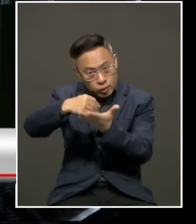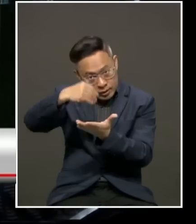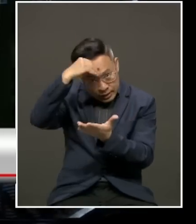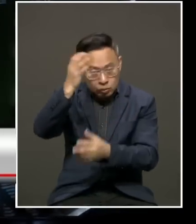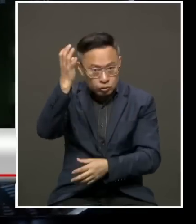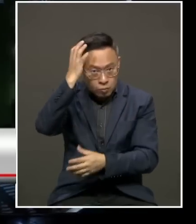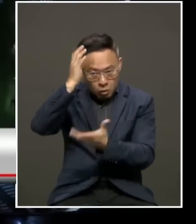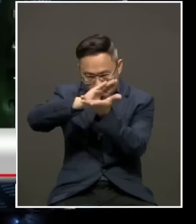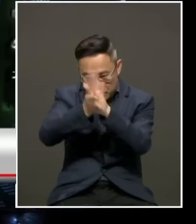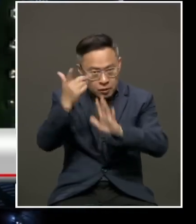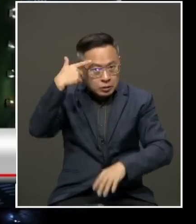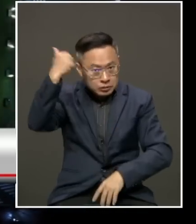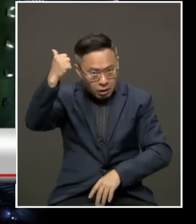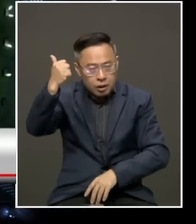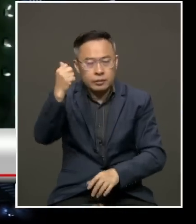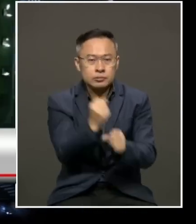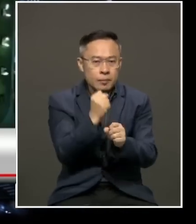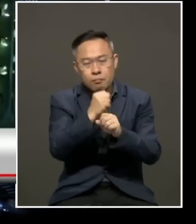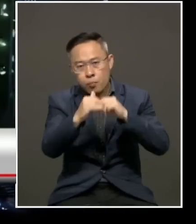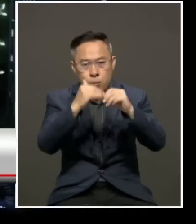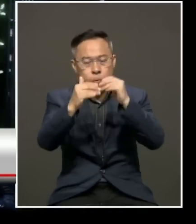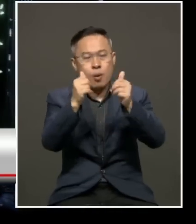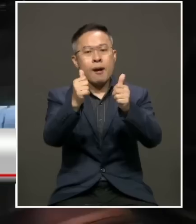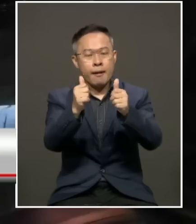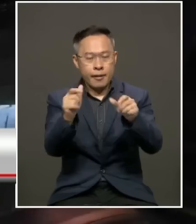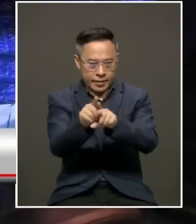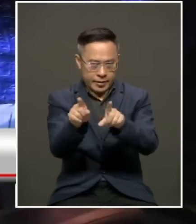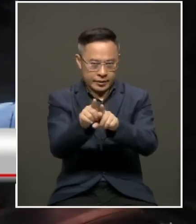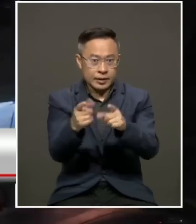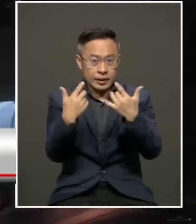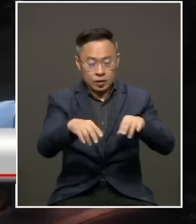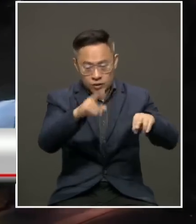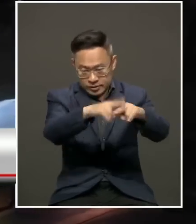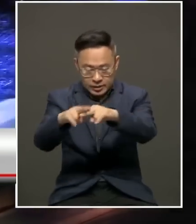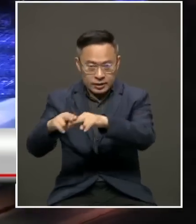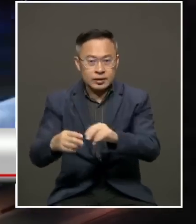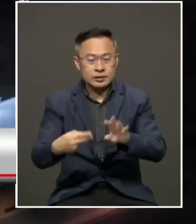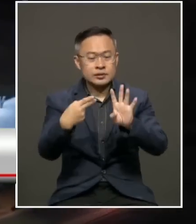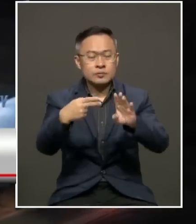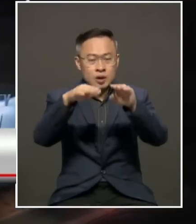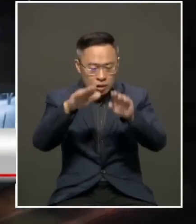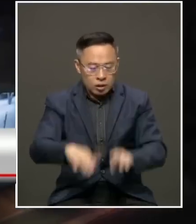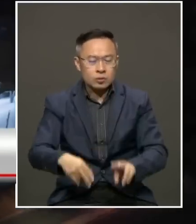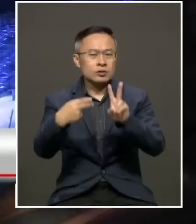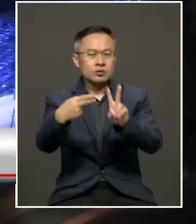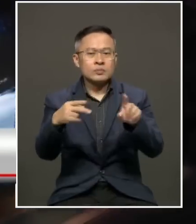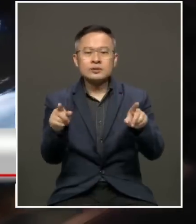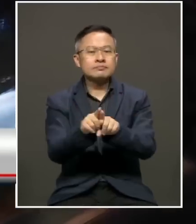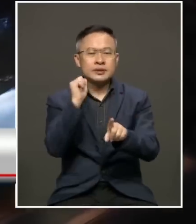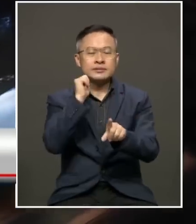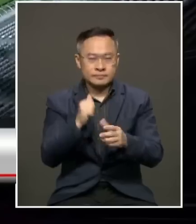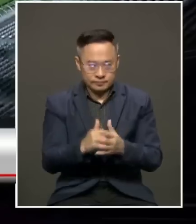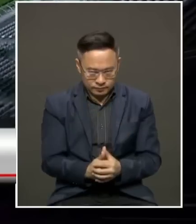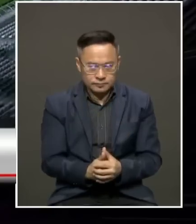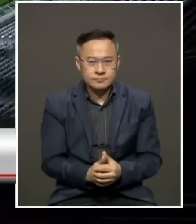คะสนามแห่งนี้นะคะ Education City Stadiumนะคะก็จะคงที่นั่งไว้เกือบครึ่งนึงก็น่าจะเอาออกประมาณ 20,000เก็บไว้ประมาณ